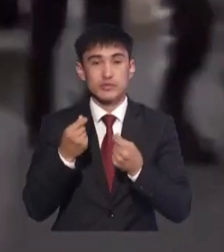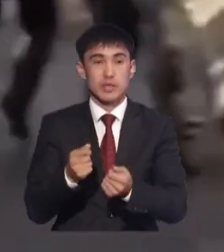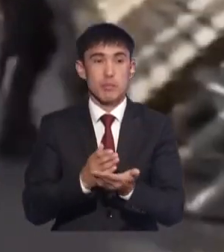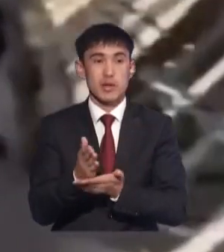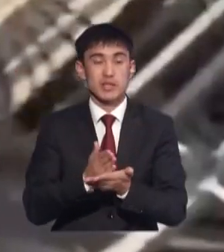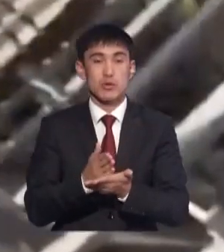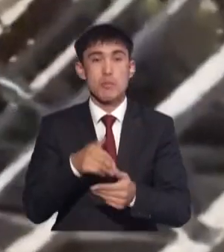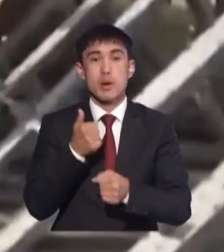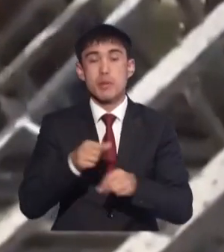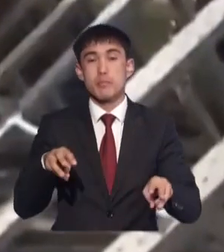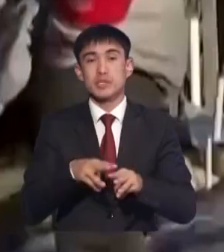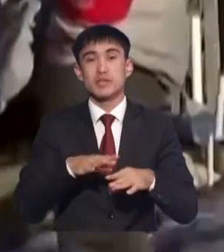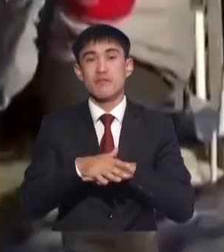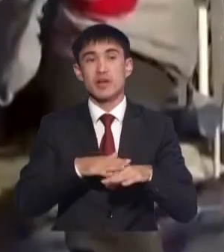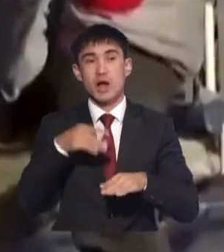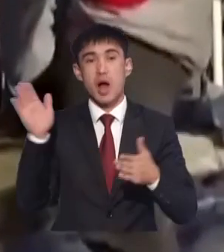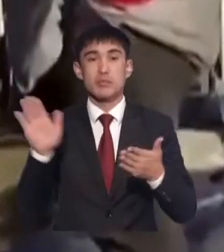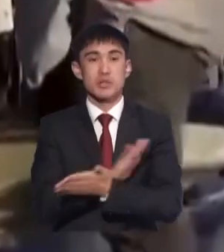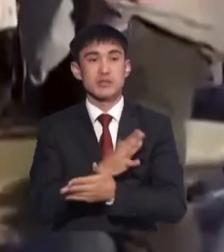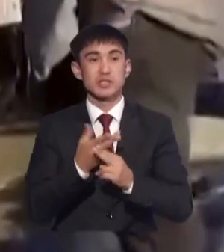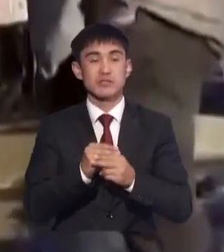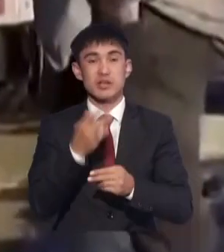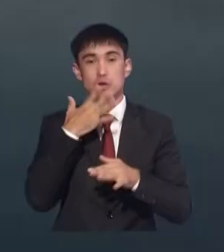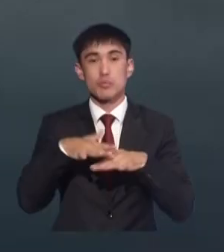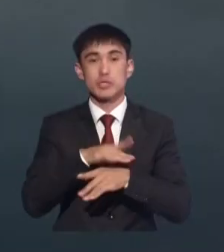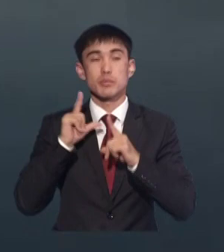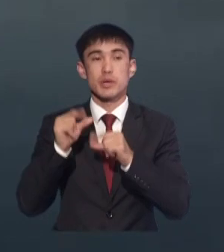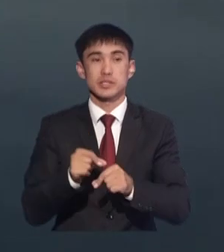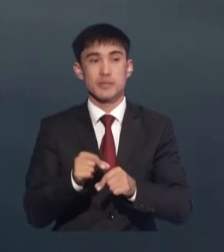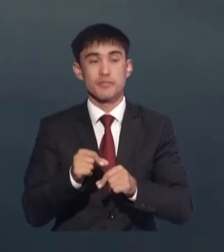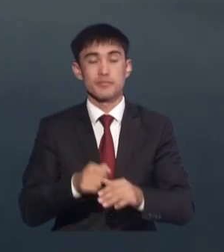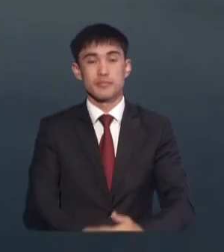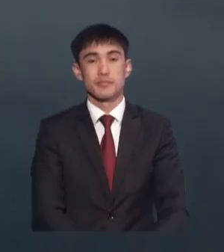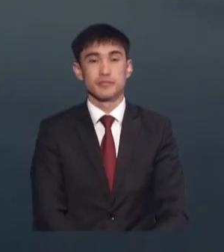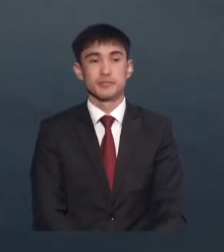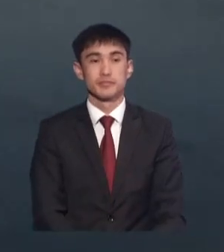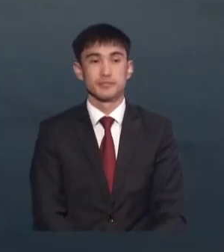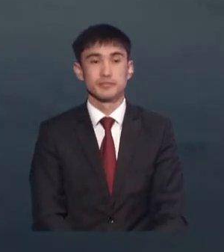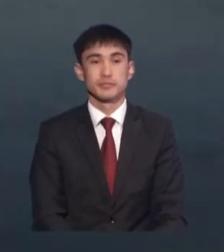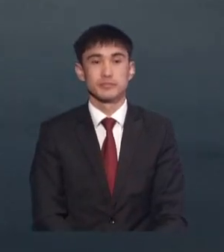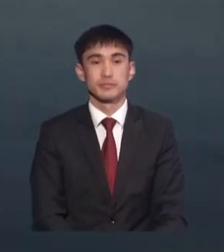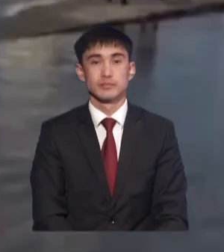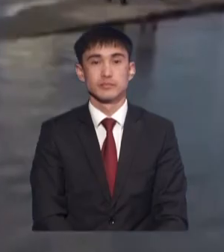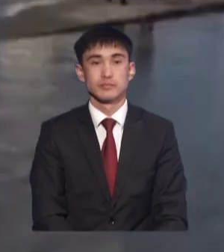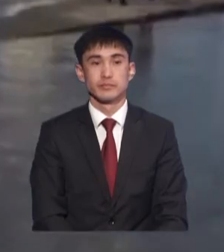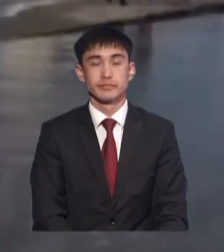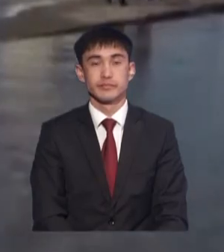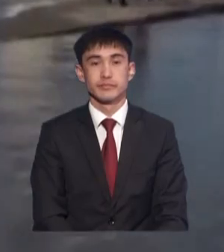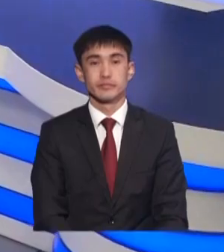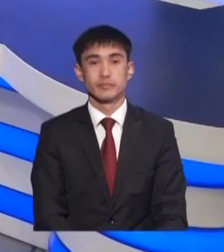политику. Премьер-министр Венгрии отменил все свои зарубежные поездки. Еламан Турсунканов, по материалам